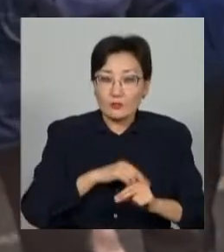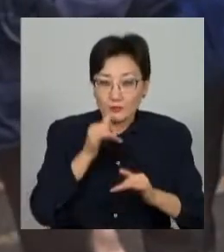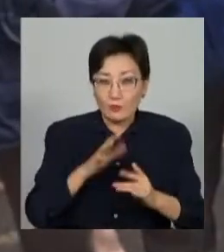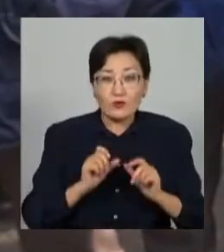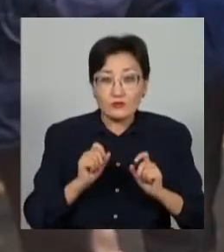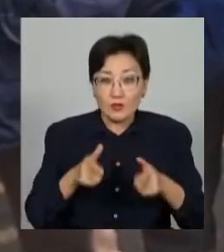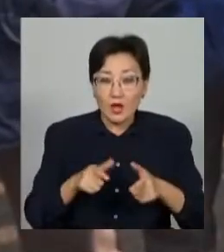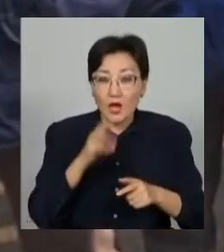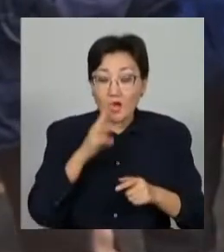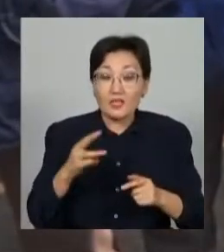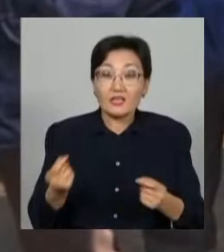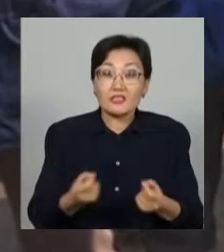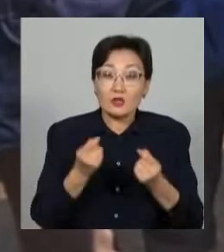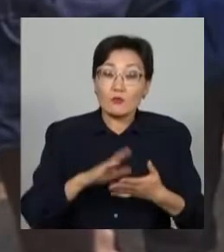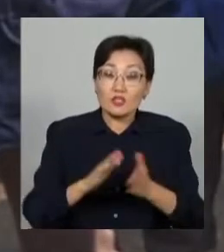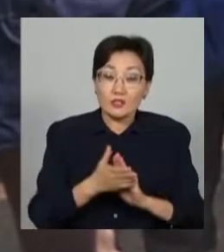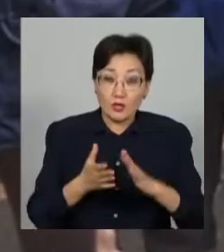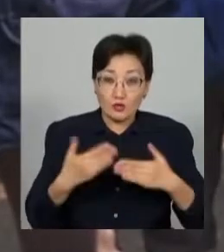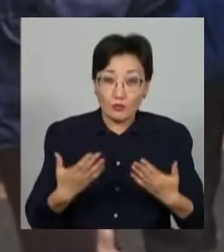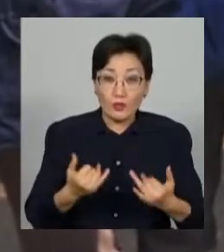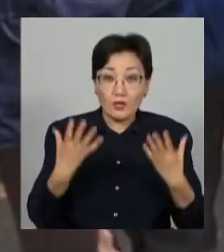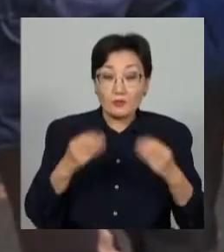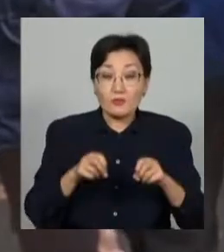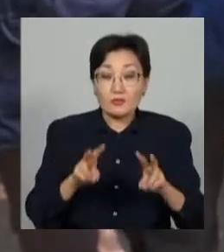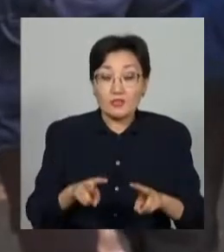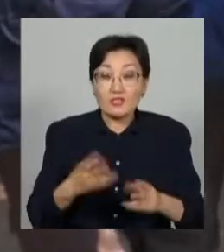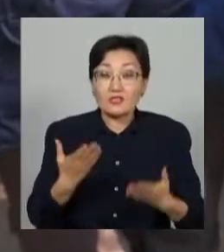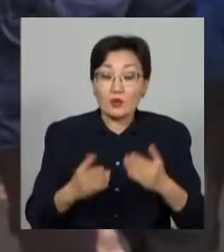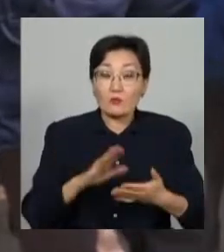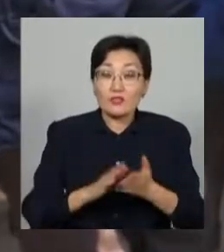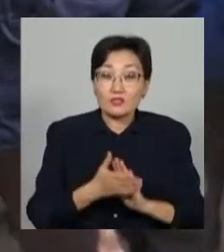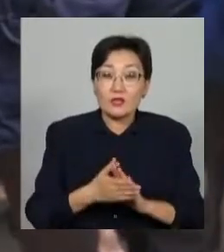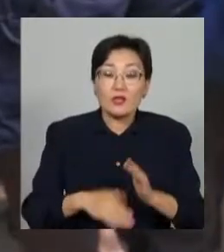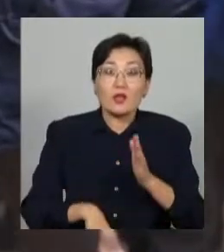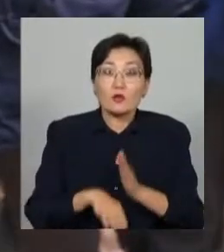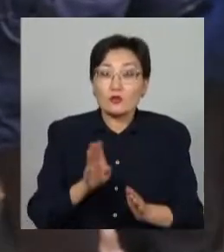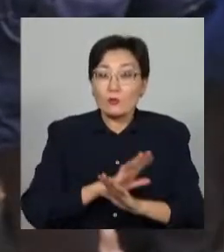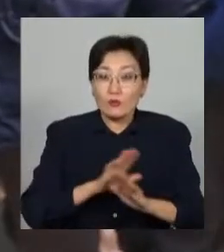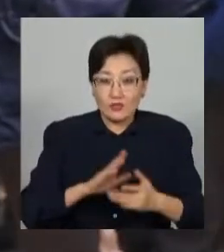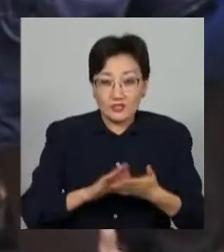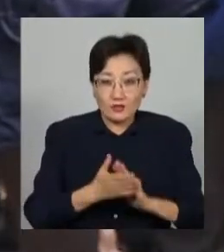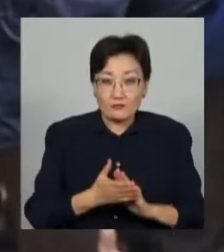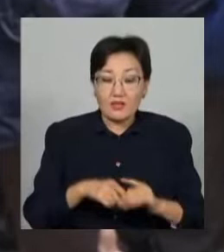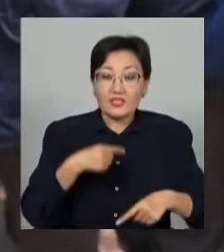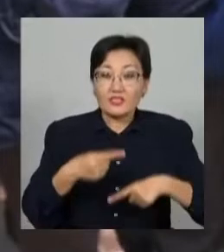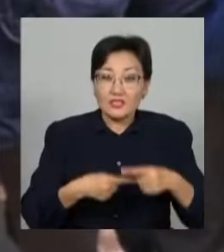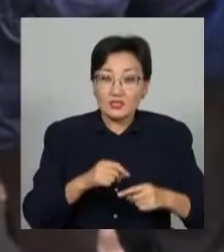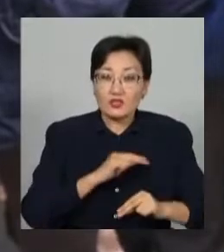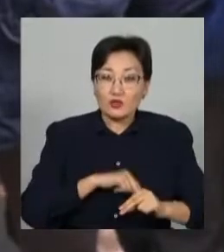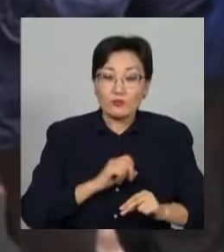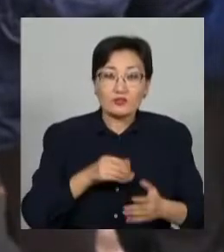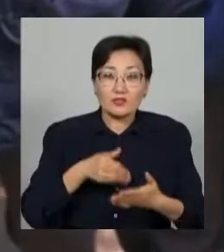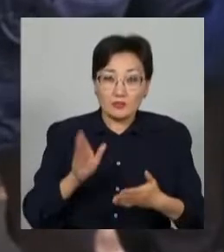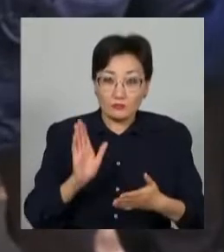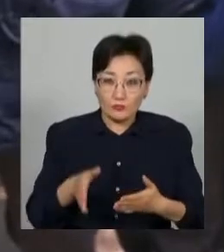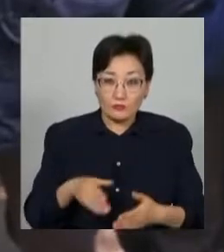араласпайды, себебі айлық төмен, жағдай жоқ. Ал бүгінгі мамандар егерде жағдай жөнделмесе, келесіде жұмысқа шықпаймыз деп отыр.